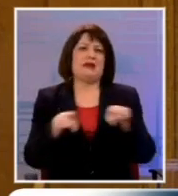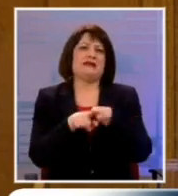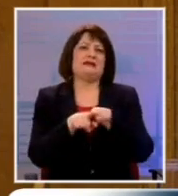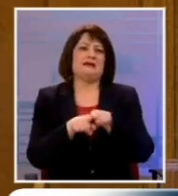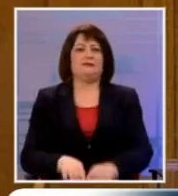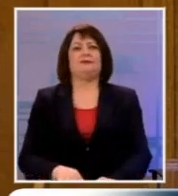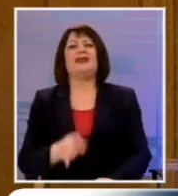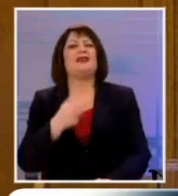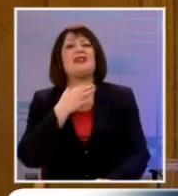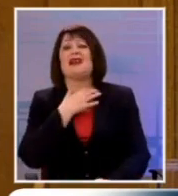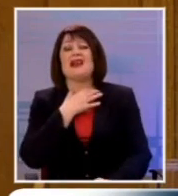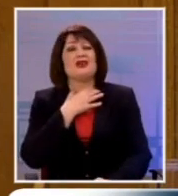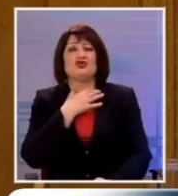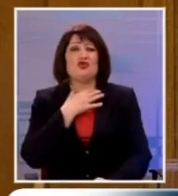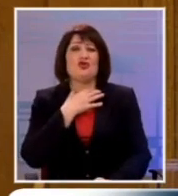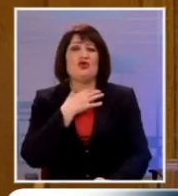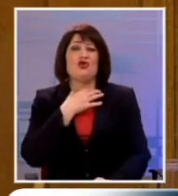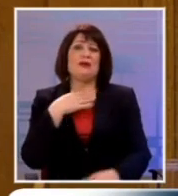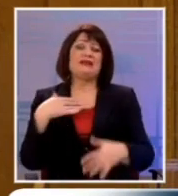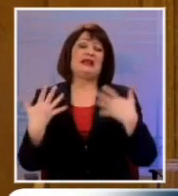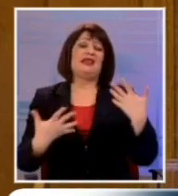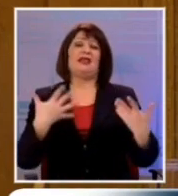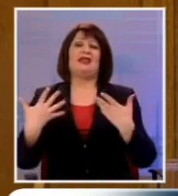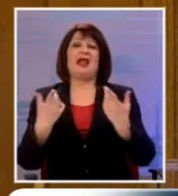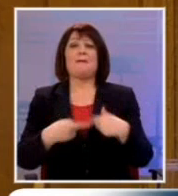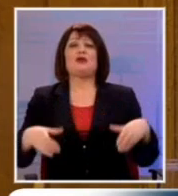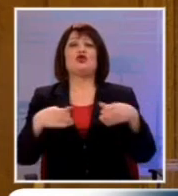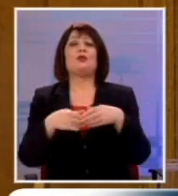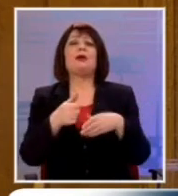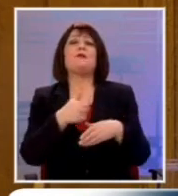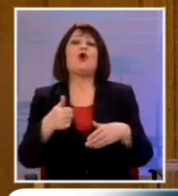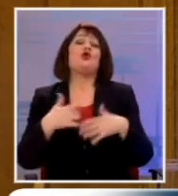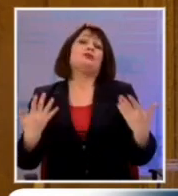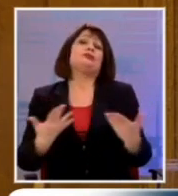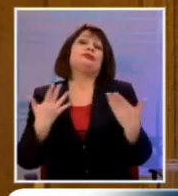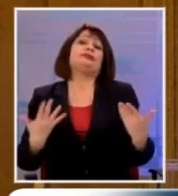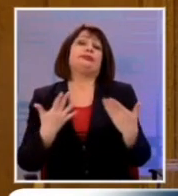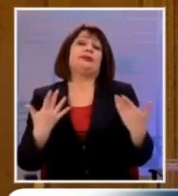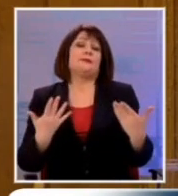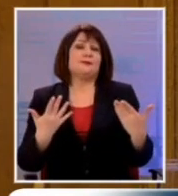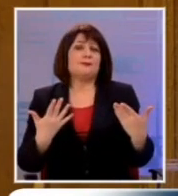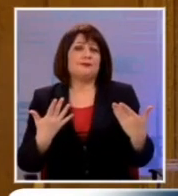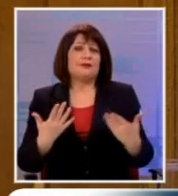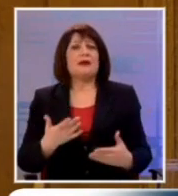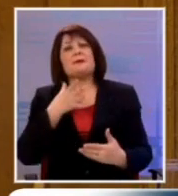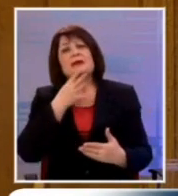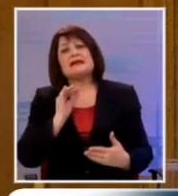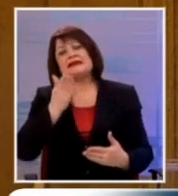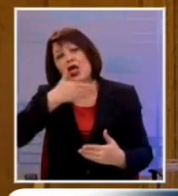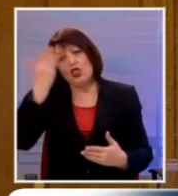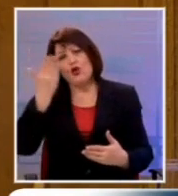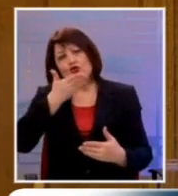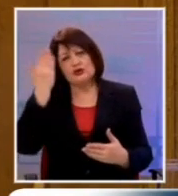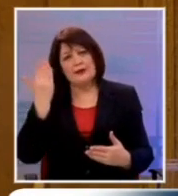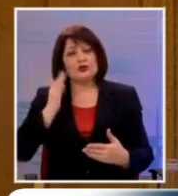μας χρειάζεται μια μουσιακή διακοσμητική επιτροπή που θα ξεπλύνει πολιτικές και πολιτικούς που ζημίωσαν